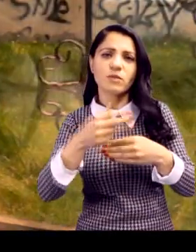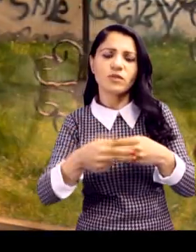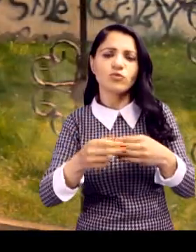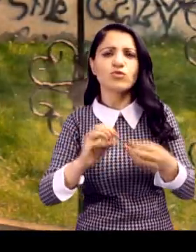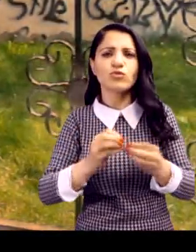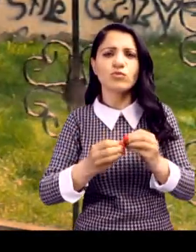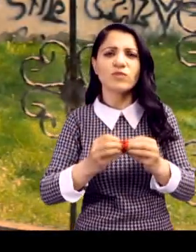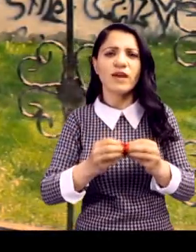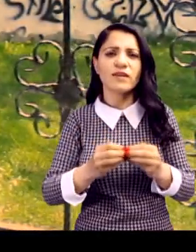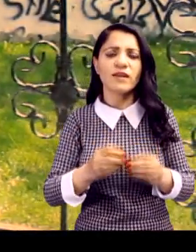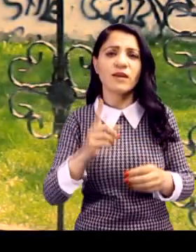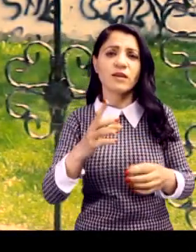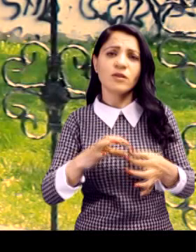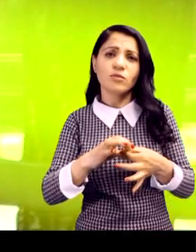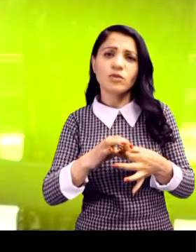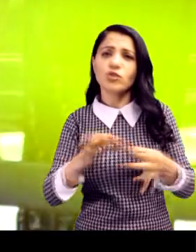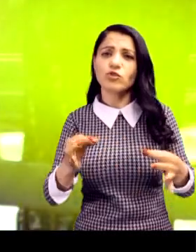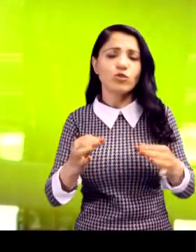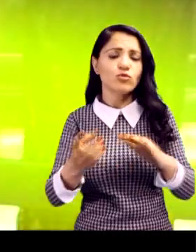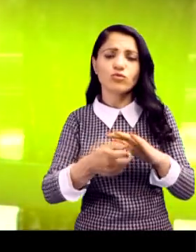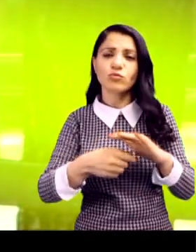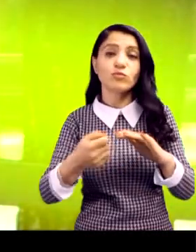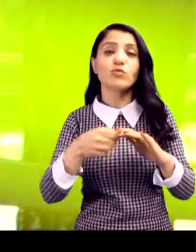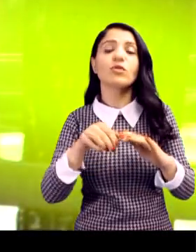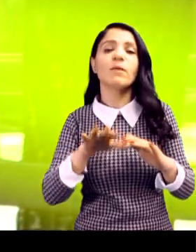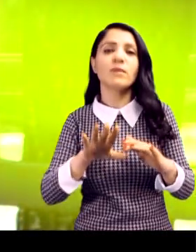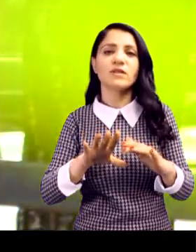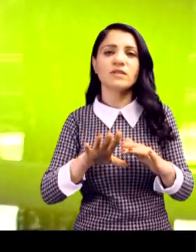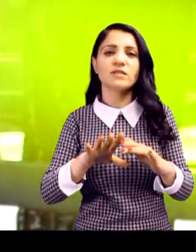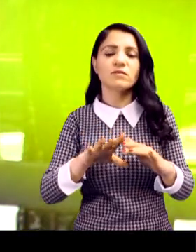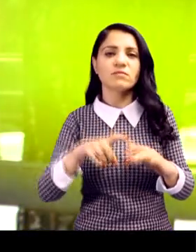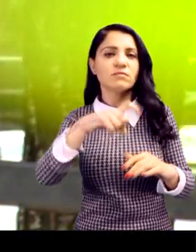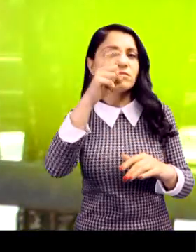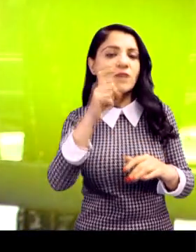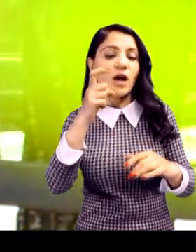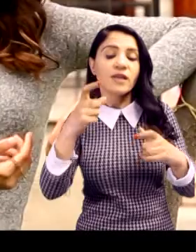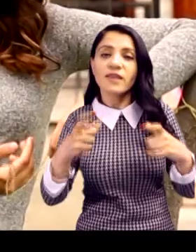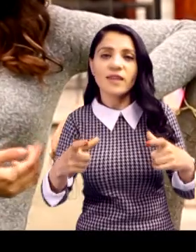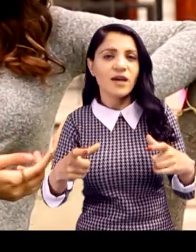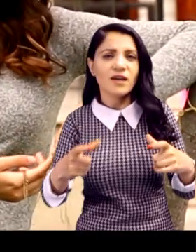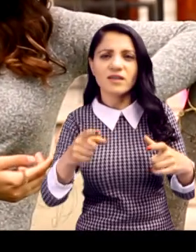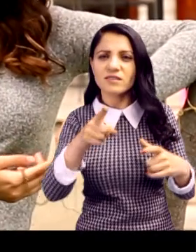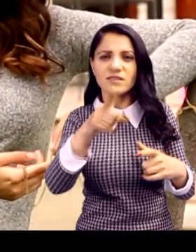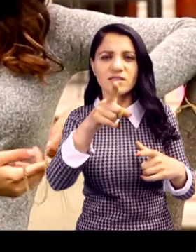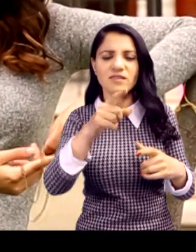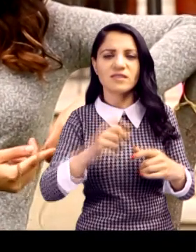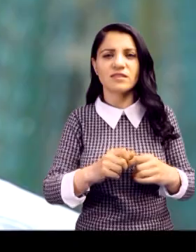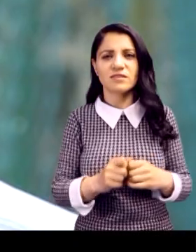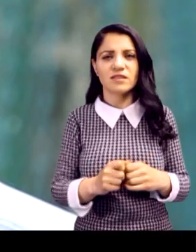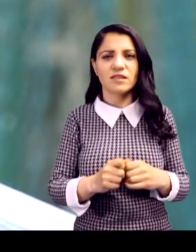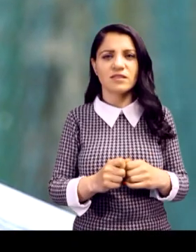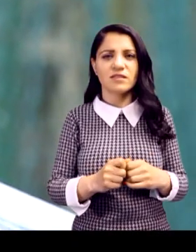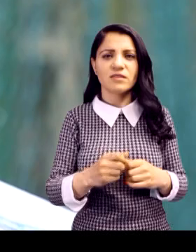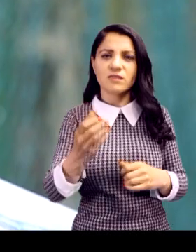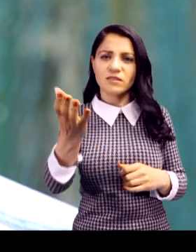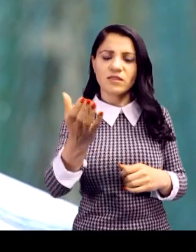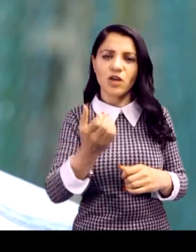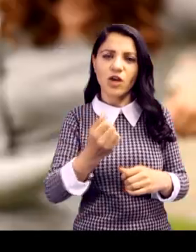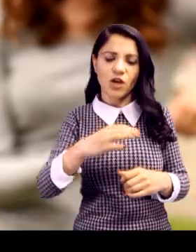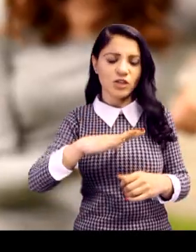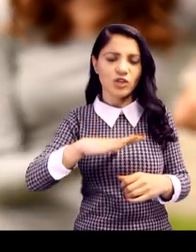Aşkınla düştüm derde, bir çare bulamadım. Hani neredesin